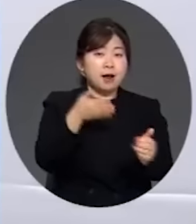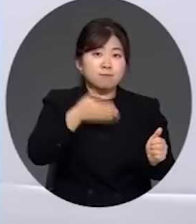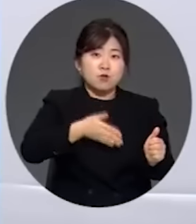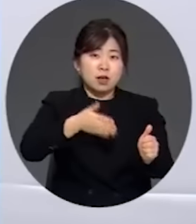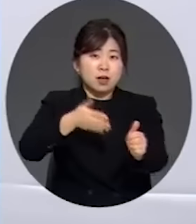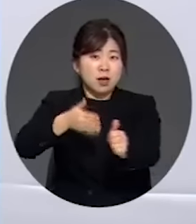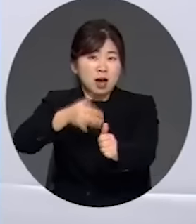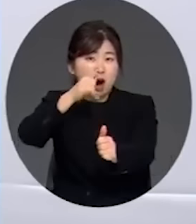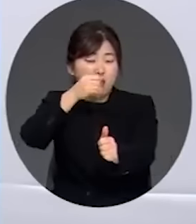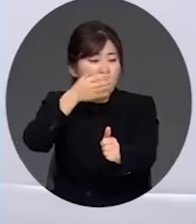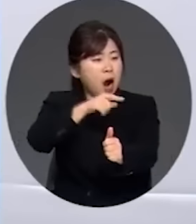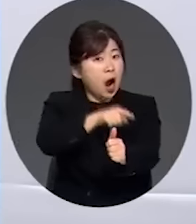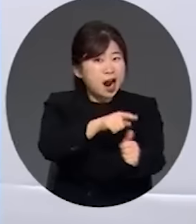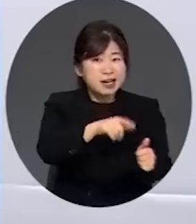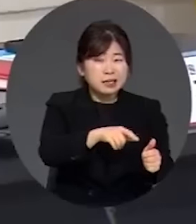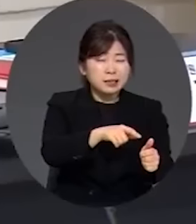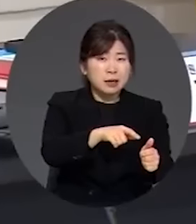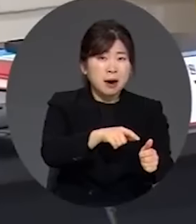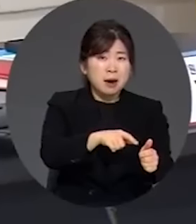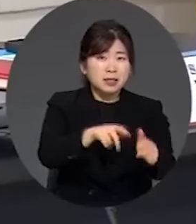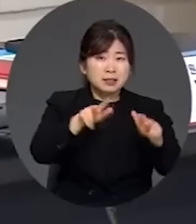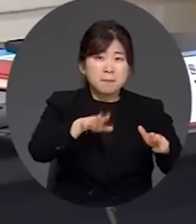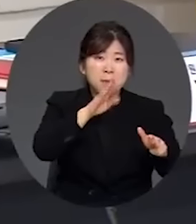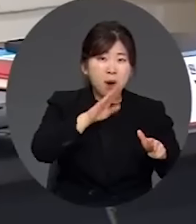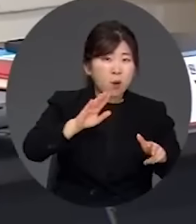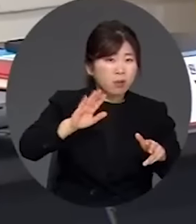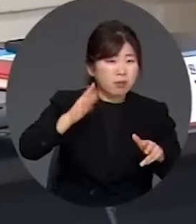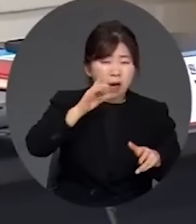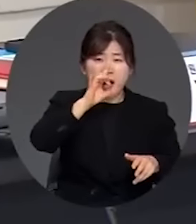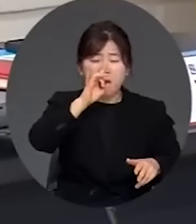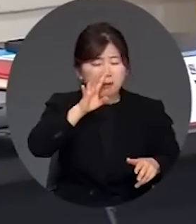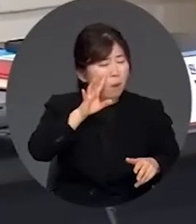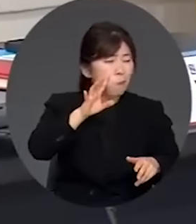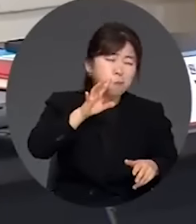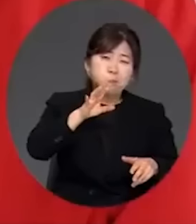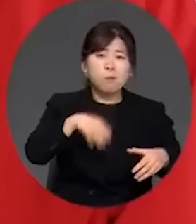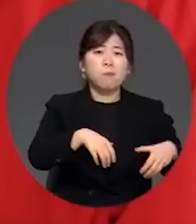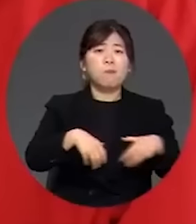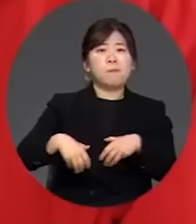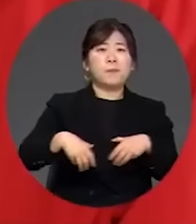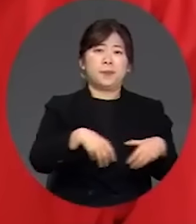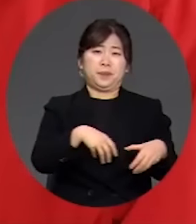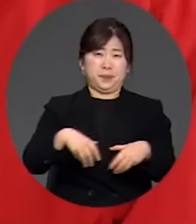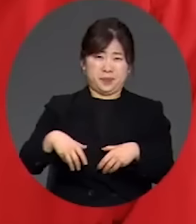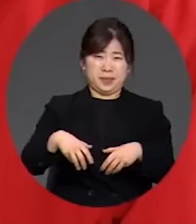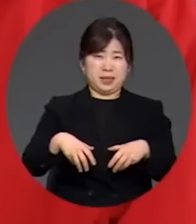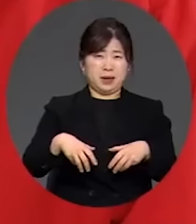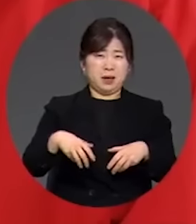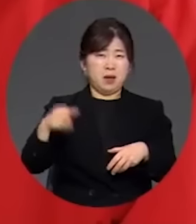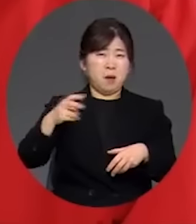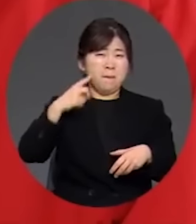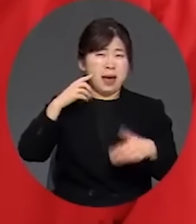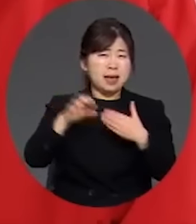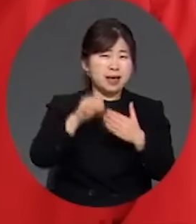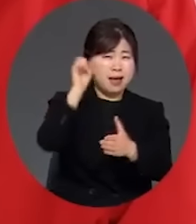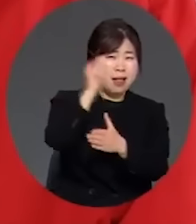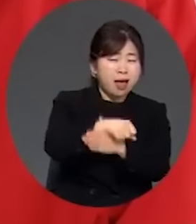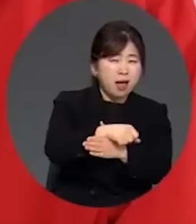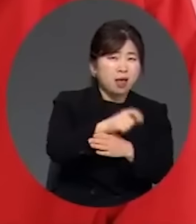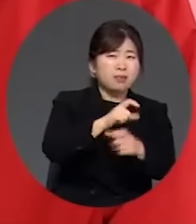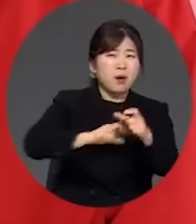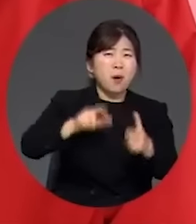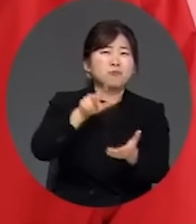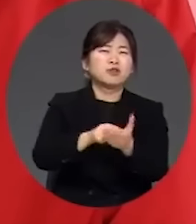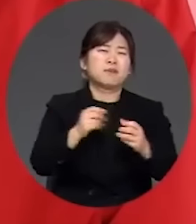상 없을 거란 관측 속에 수락 여부에 따라 해당 선거구의 혼란과 갈등이 고조될 것으로 보입니다